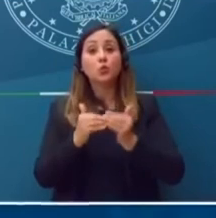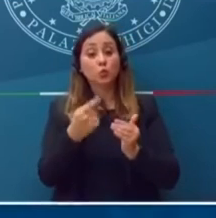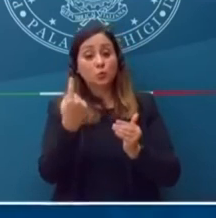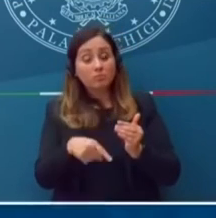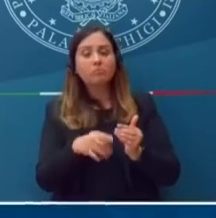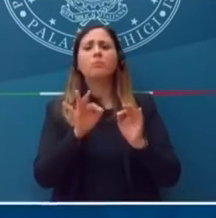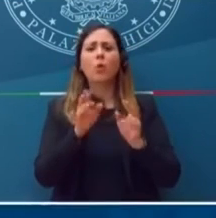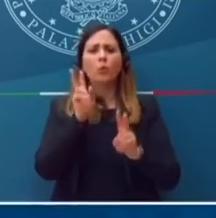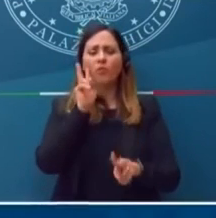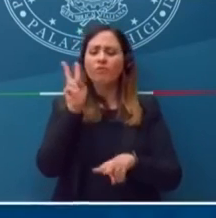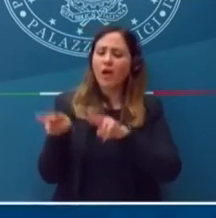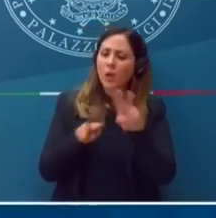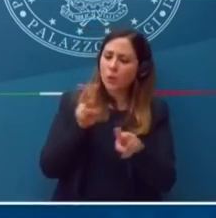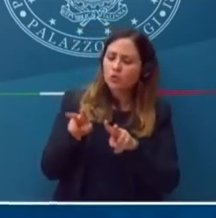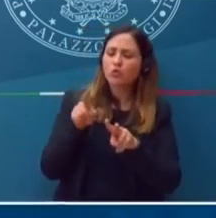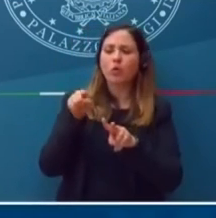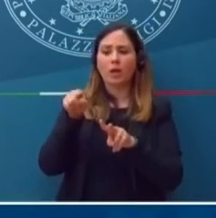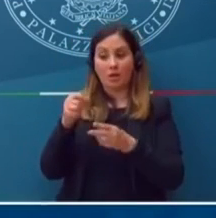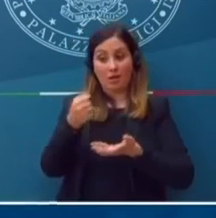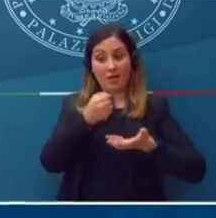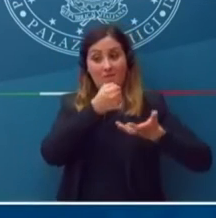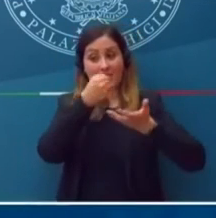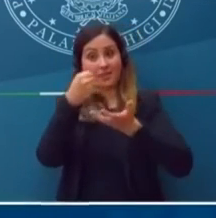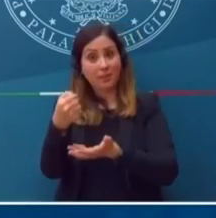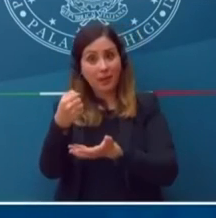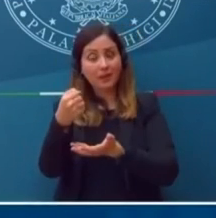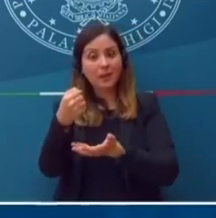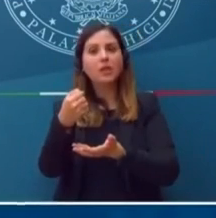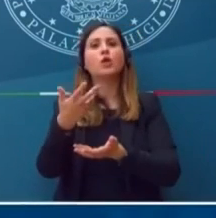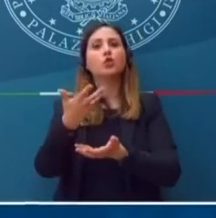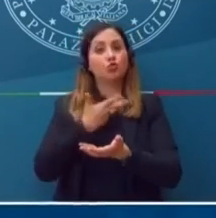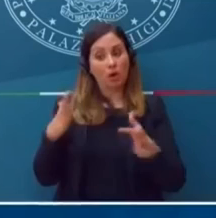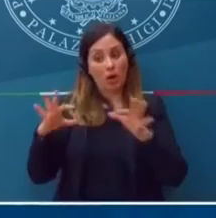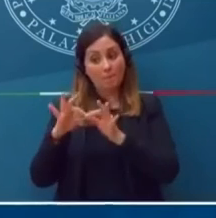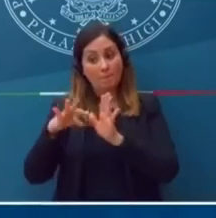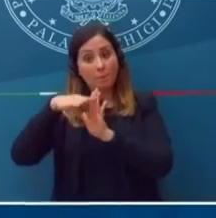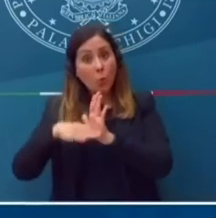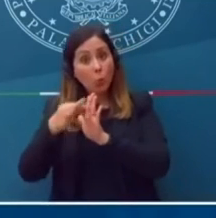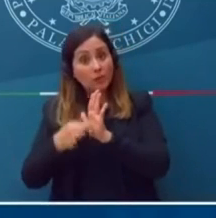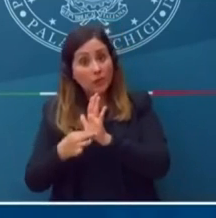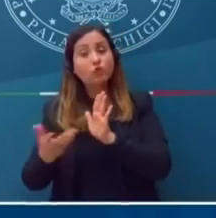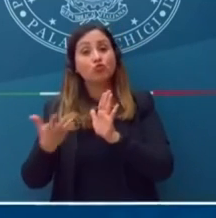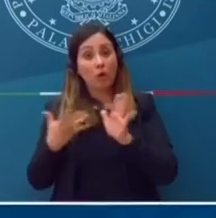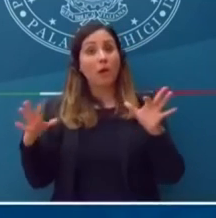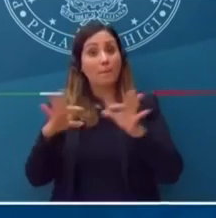coerenza degli investimenti fatti con questi punti di check, di controllo,